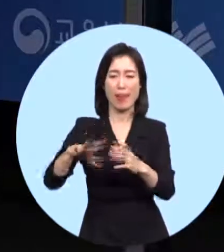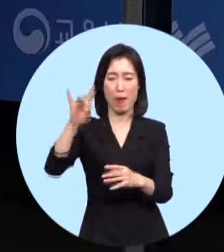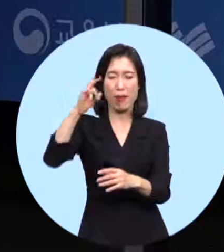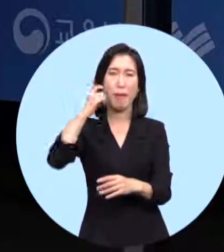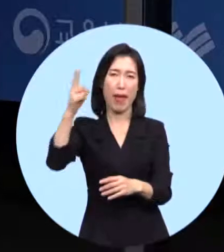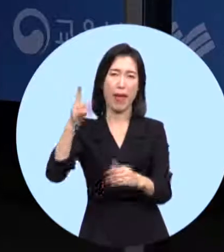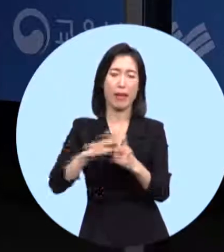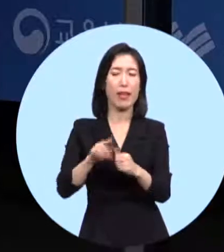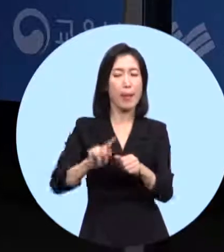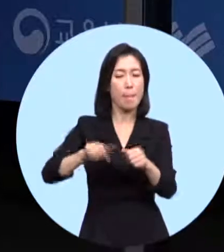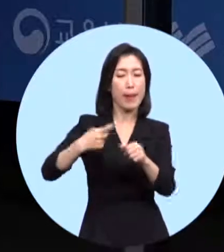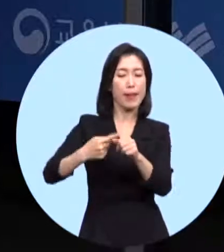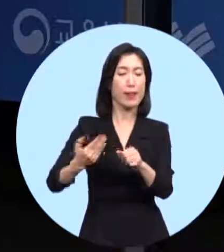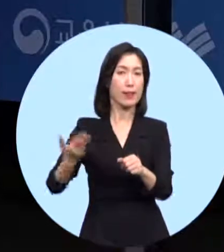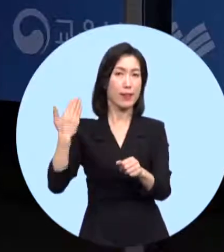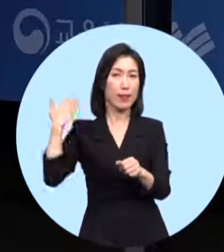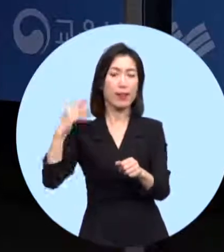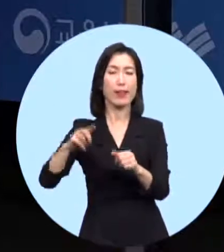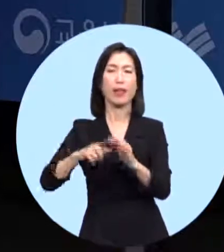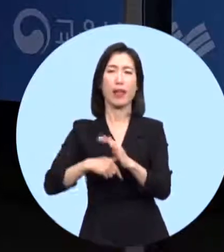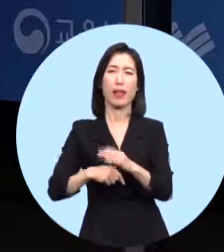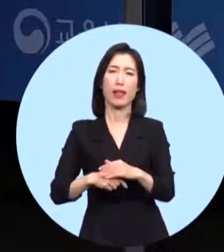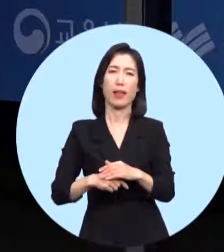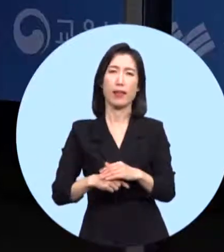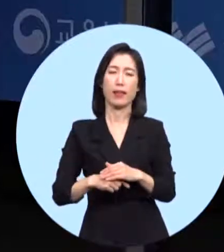이게 한 100여 년 전에